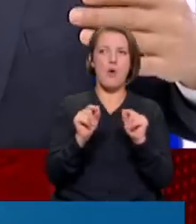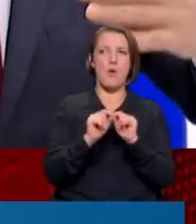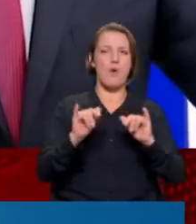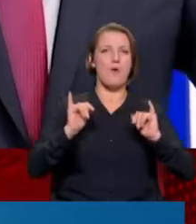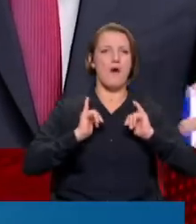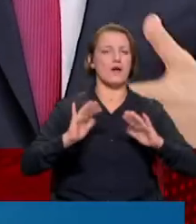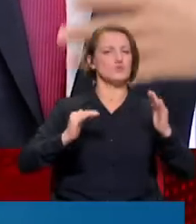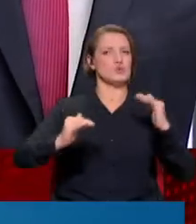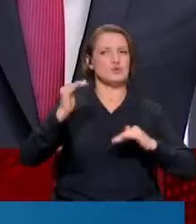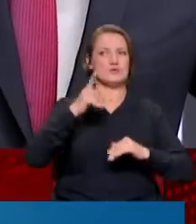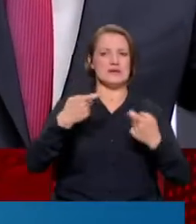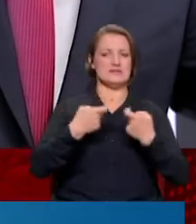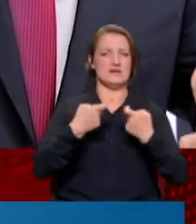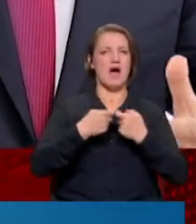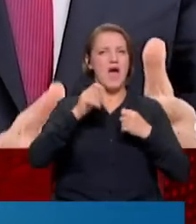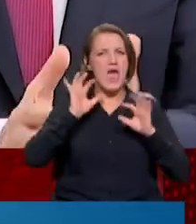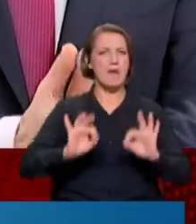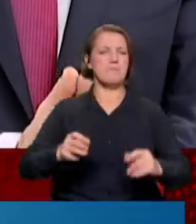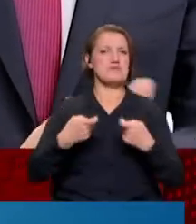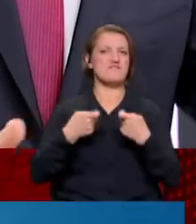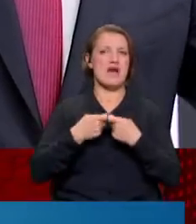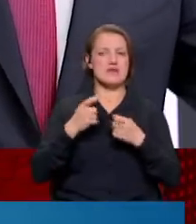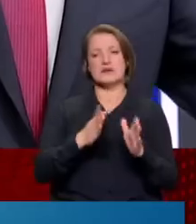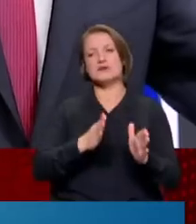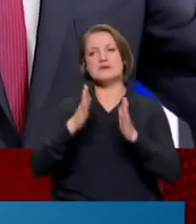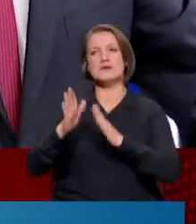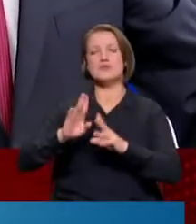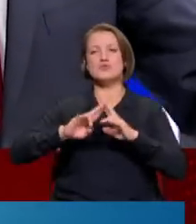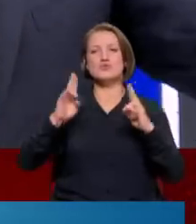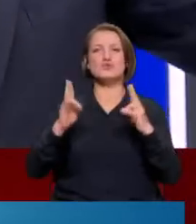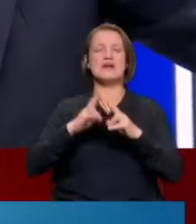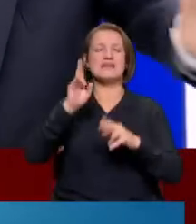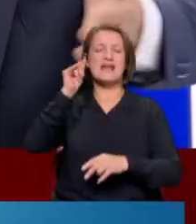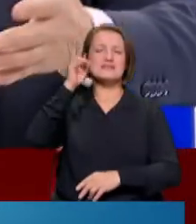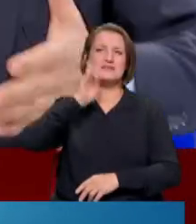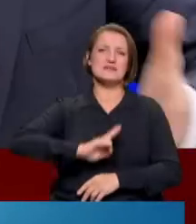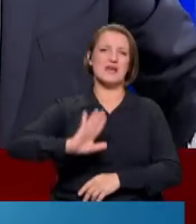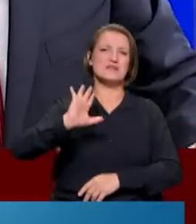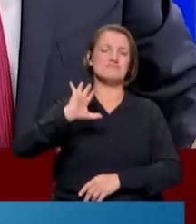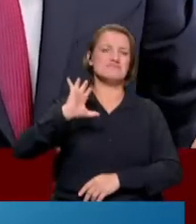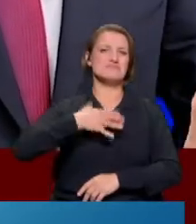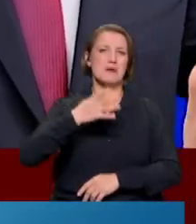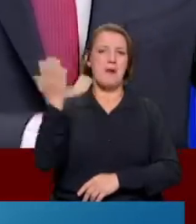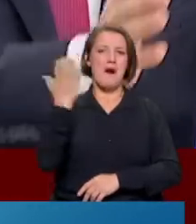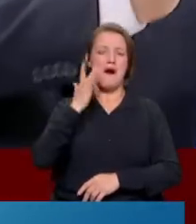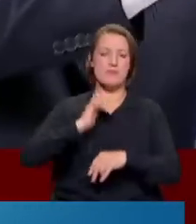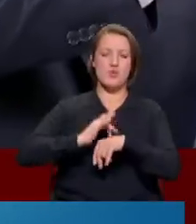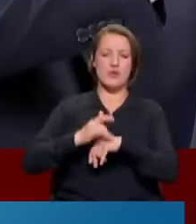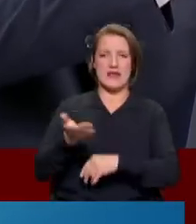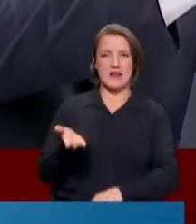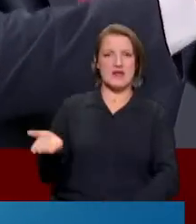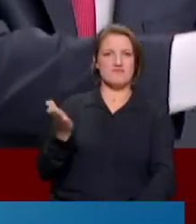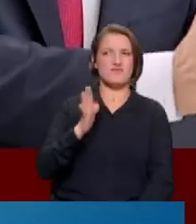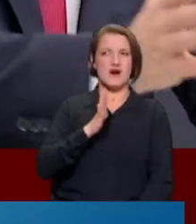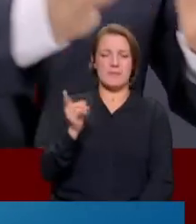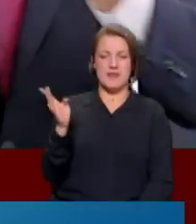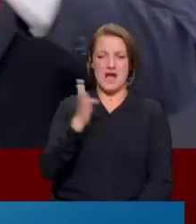refahı yüksek Gerçi savaş halinde her zaman ama öte yanda dünyanın en zenge kaynaklarına sahip Arap ülkeleri var biri